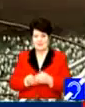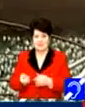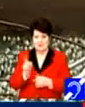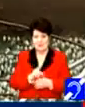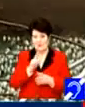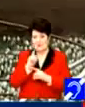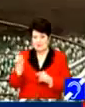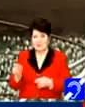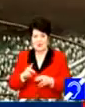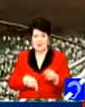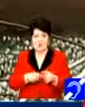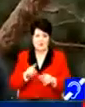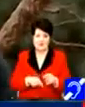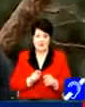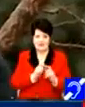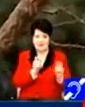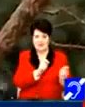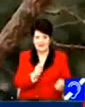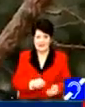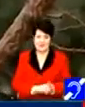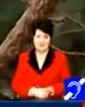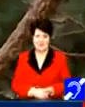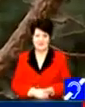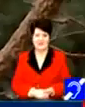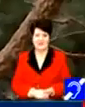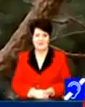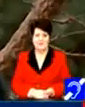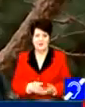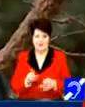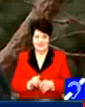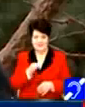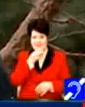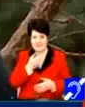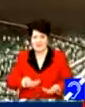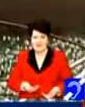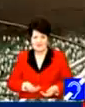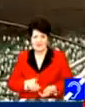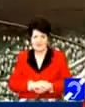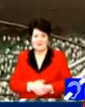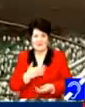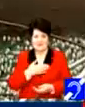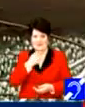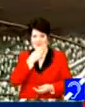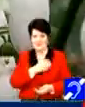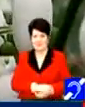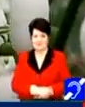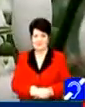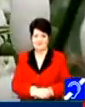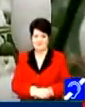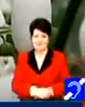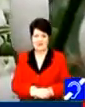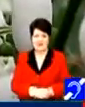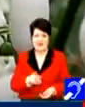немножко, родственники есть, приходят тоже даем. Так вот и живем в наше время последнее. Pe